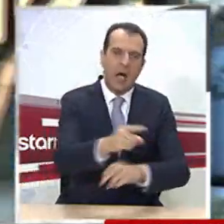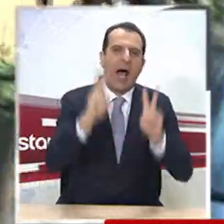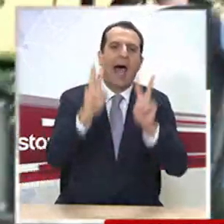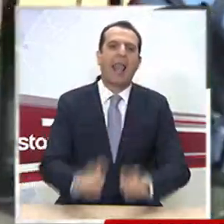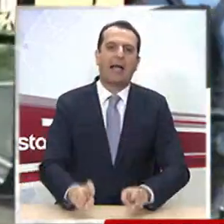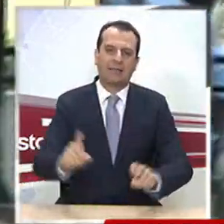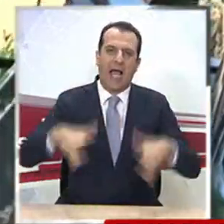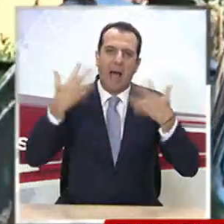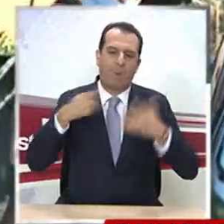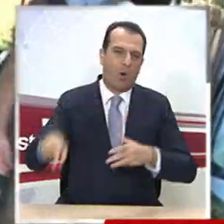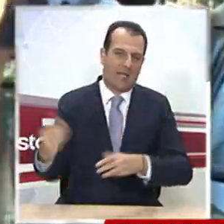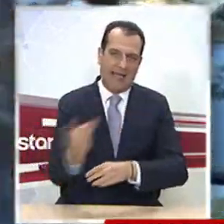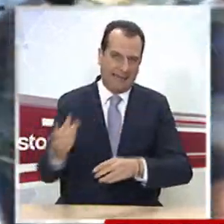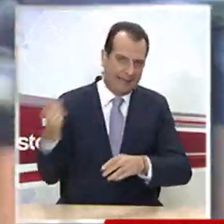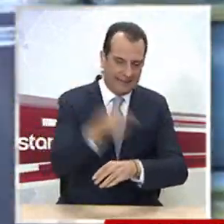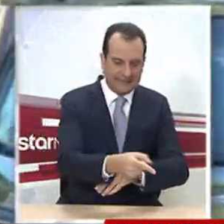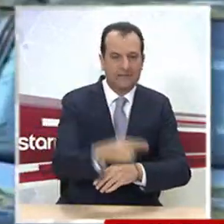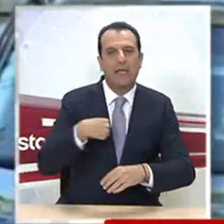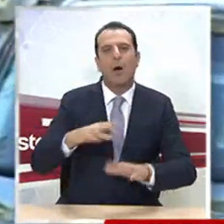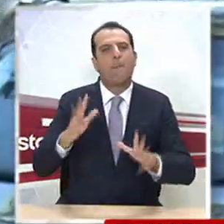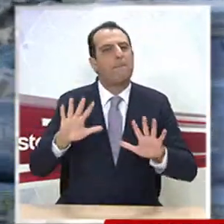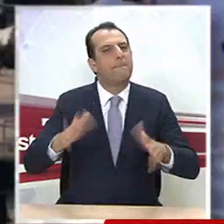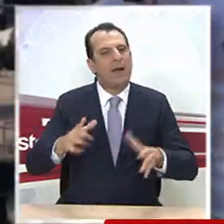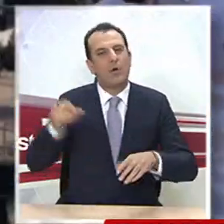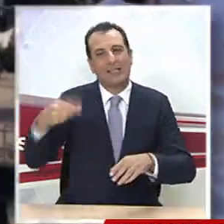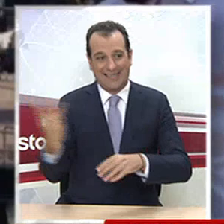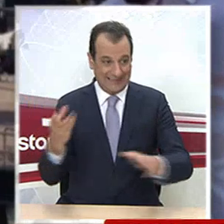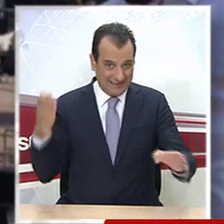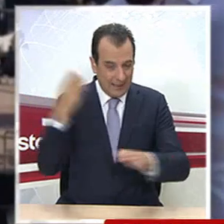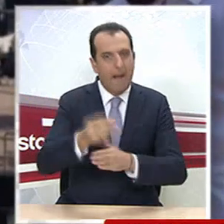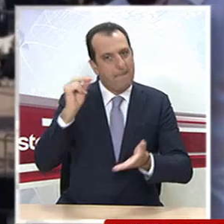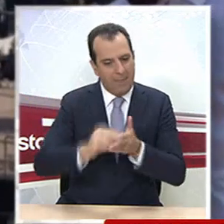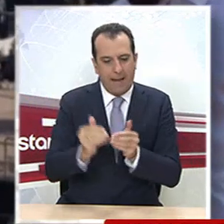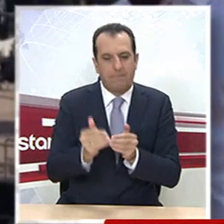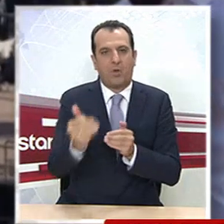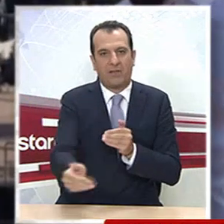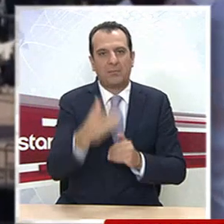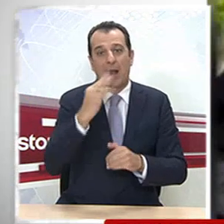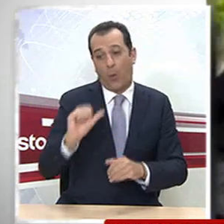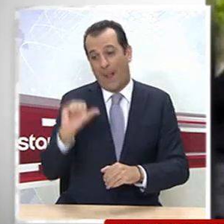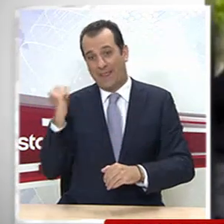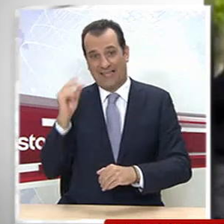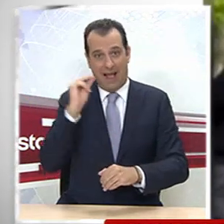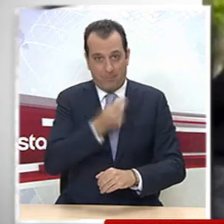τακτικό ανακριτή προκειμένου να απολογηθούν. Θεωρείται, λένε, πολύ πιθανό να ζητήσουν και να πάρουν νέα προθεσμία καθώς χθες το απόγευμα.